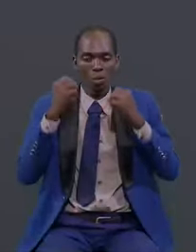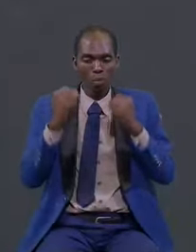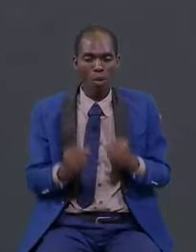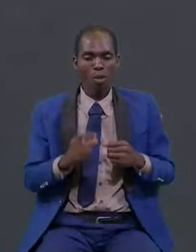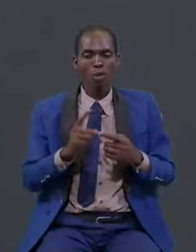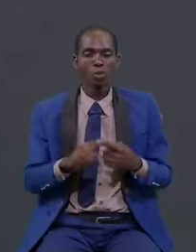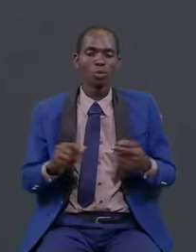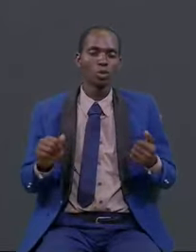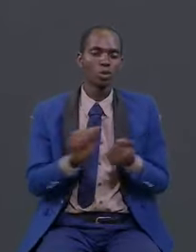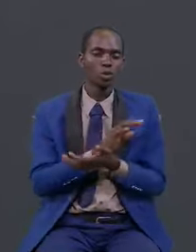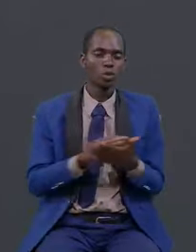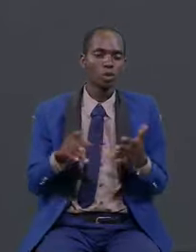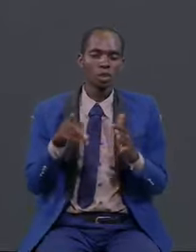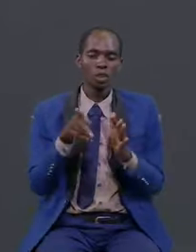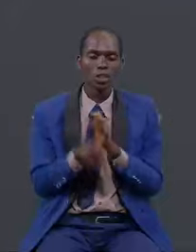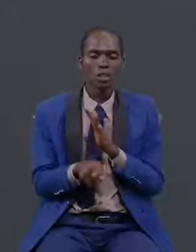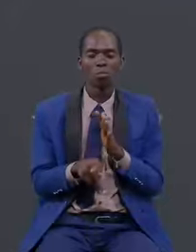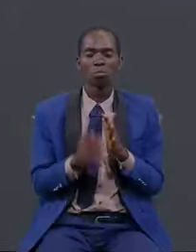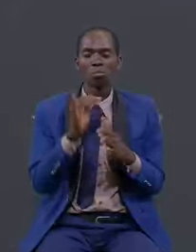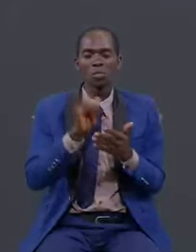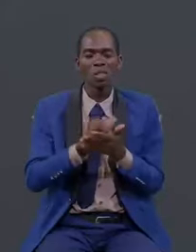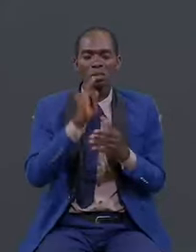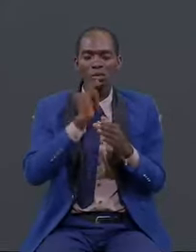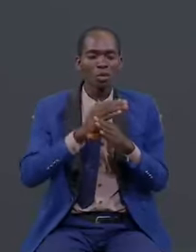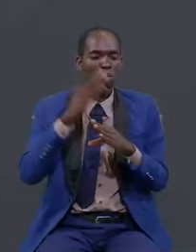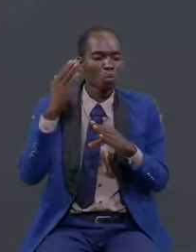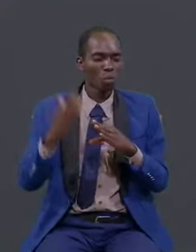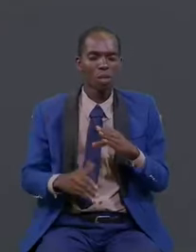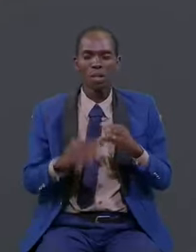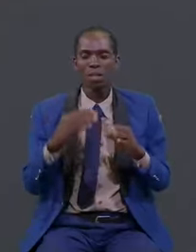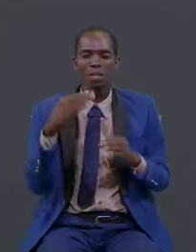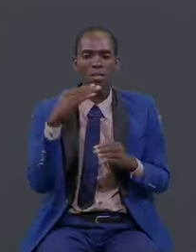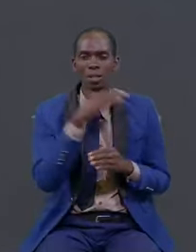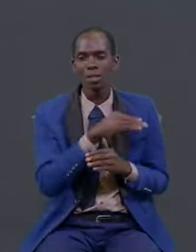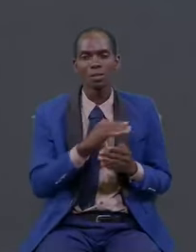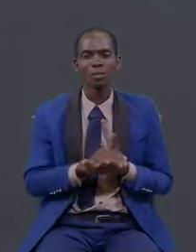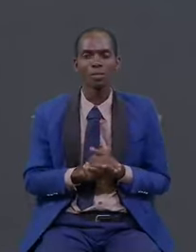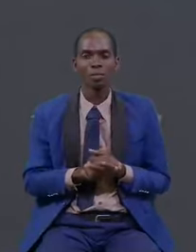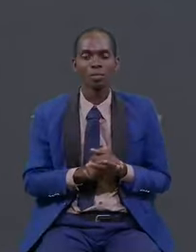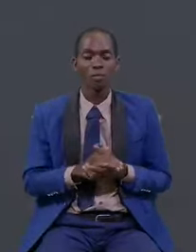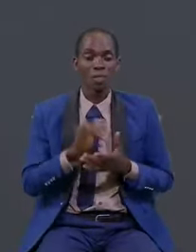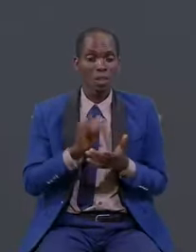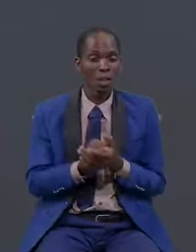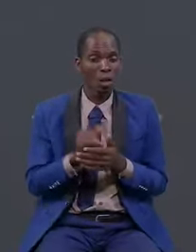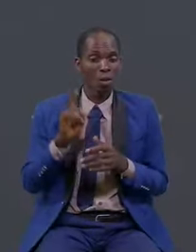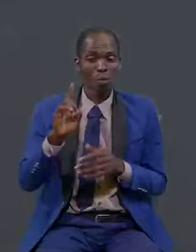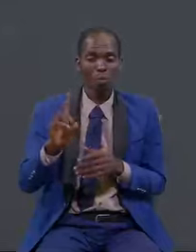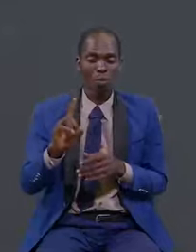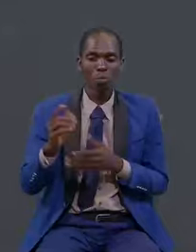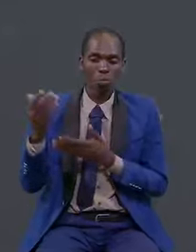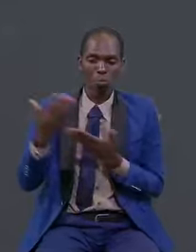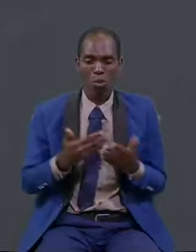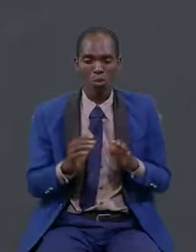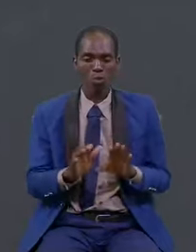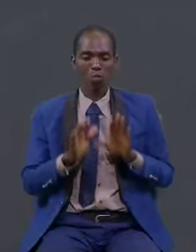tuer la vie entière, la vie radieuse de nous. Cela apporte la crainte. Et